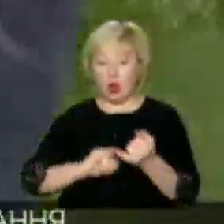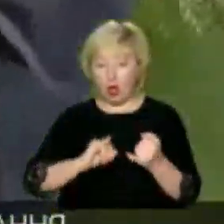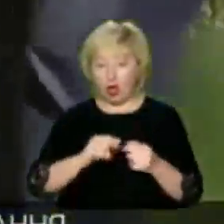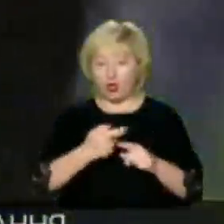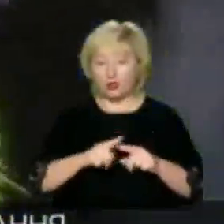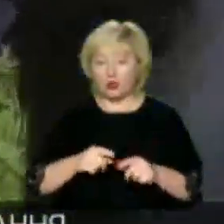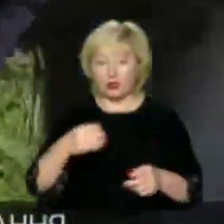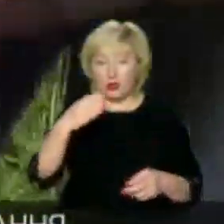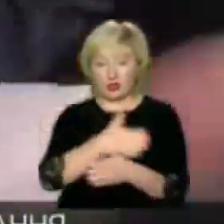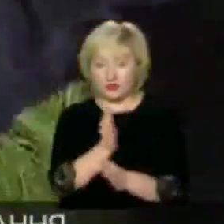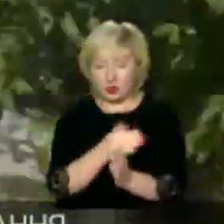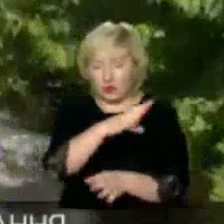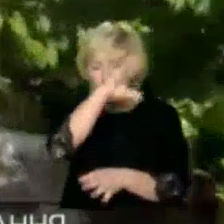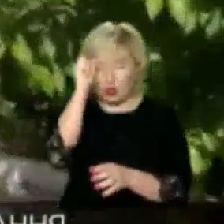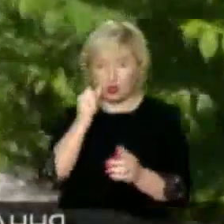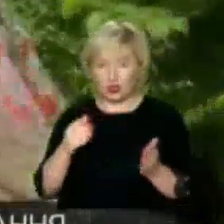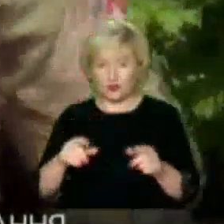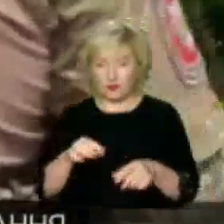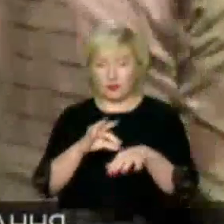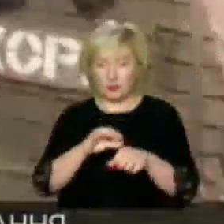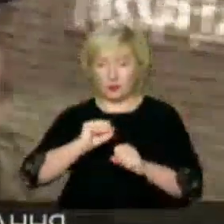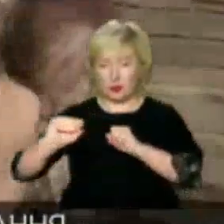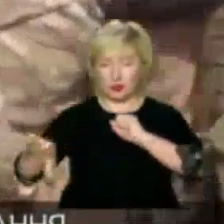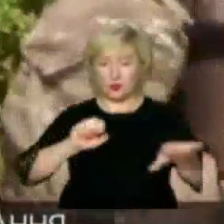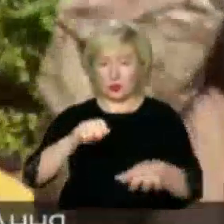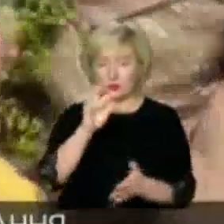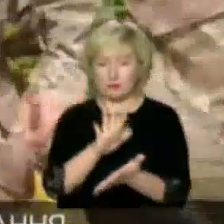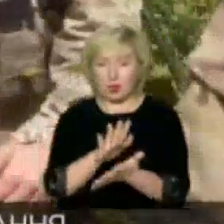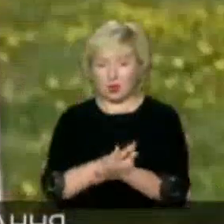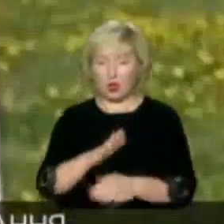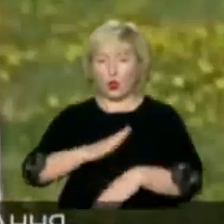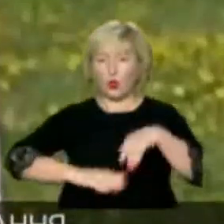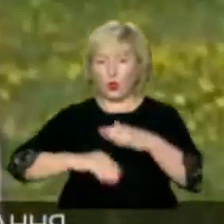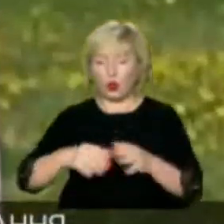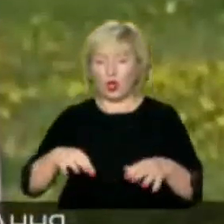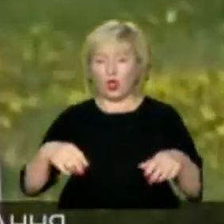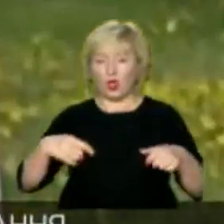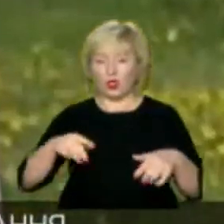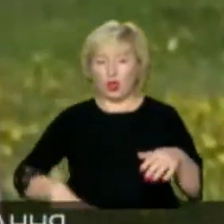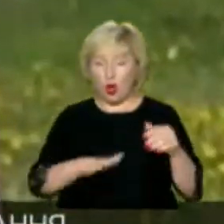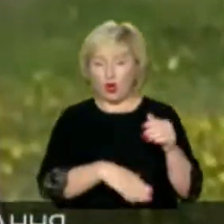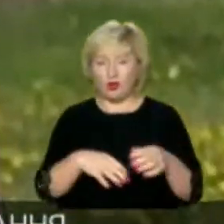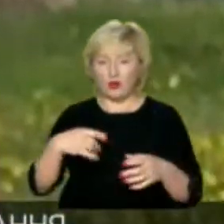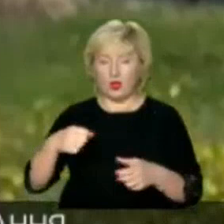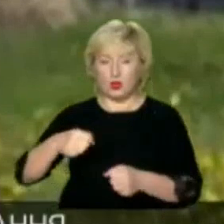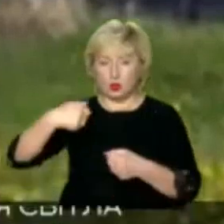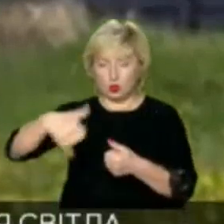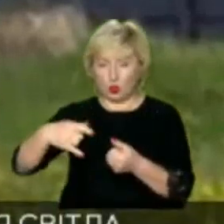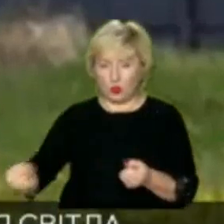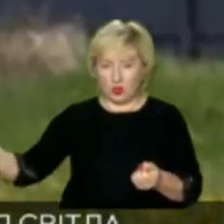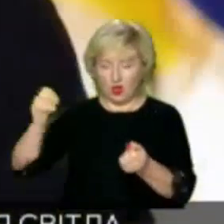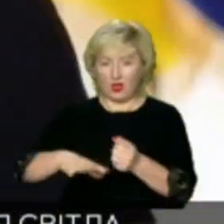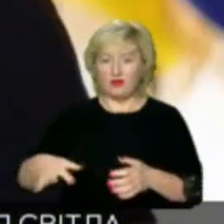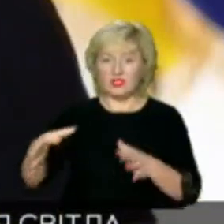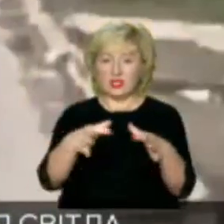та розвозив вночі рештки по смітниках Обухівщини. Руки та ноги склав у дорожню валізу, викинув її у ставок. Під